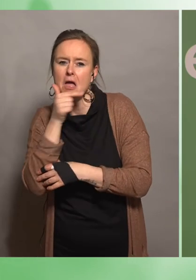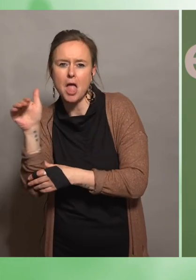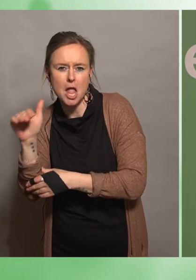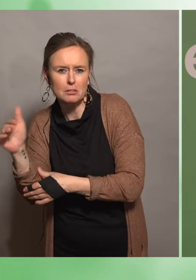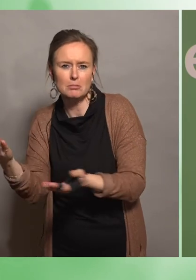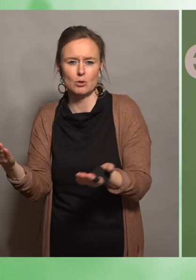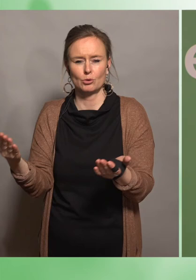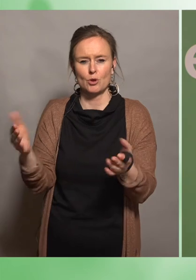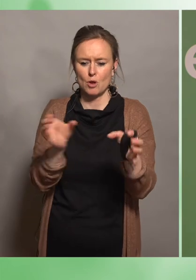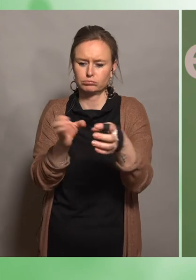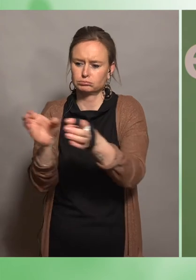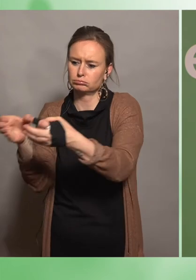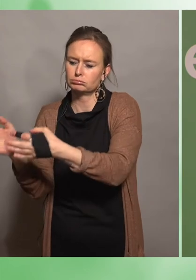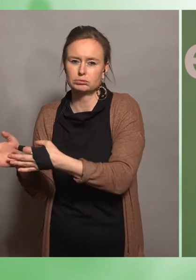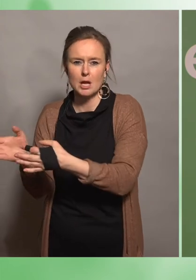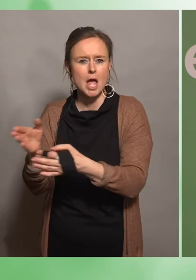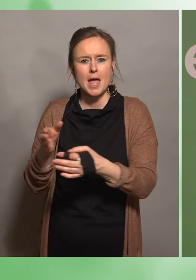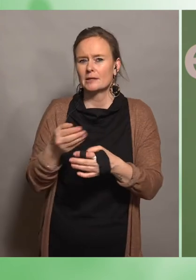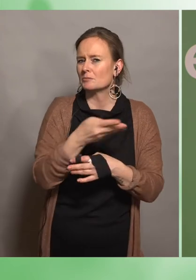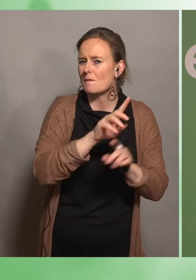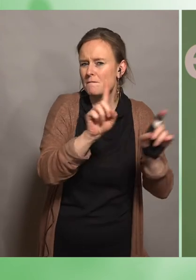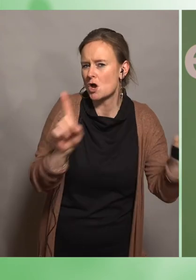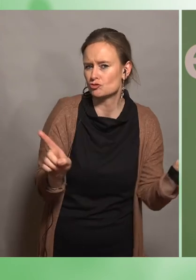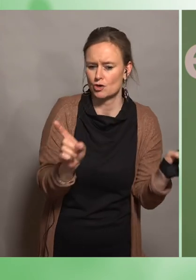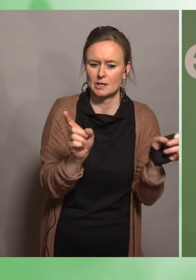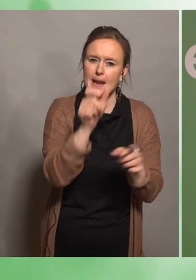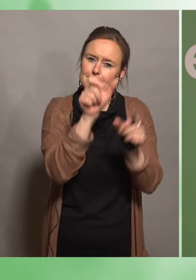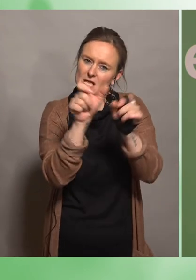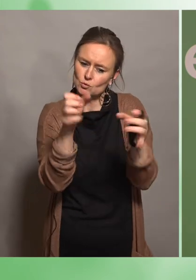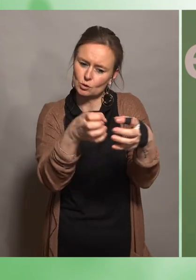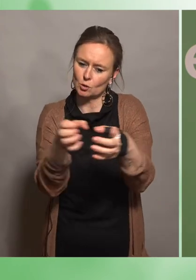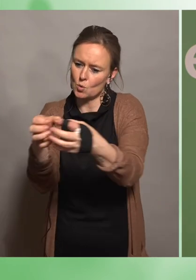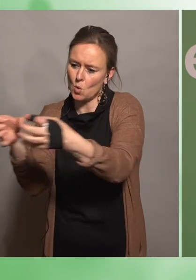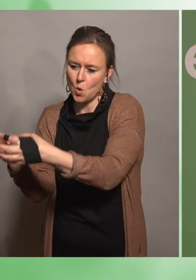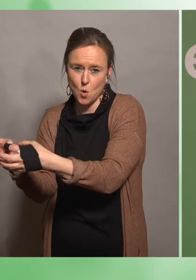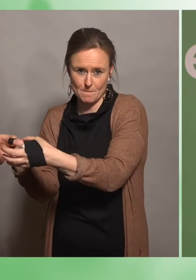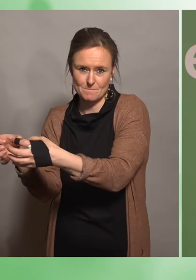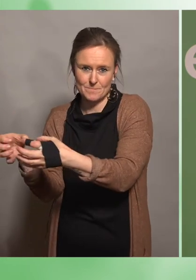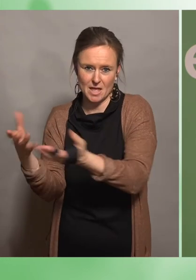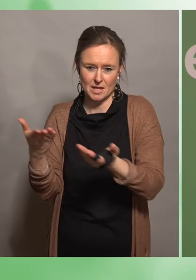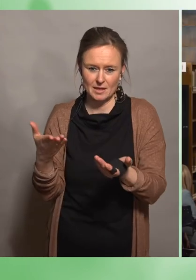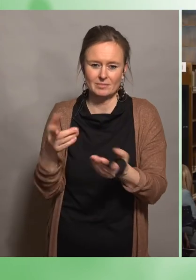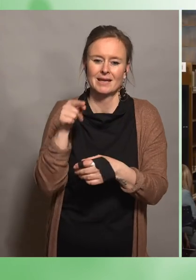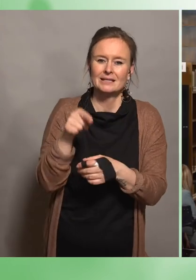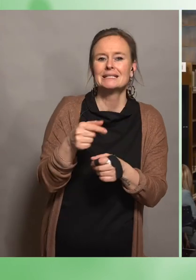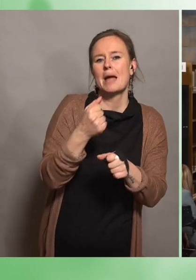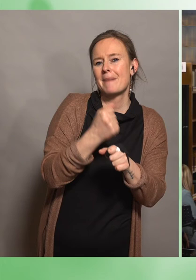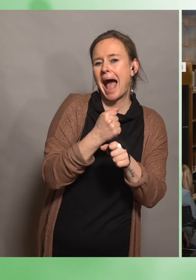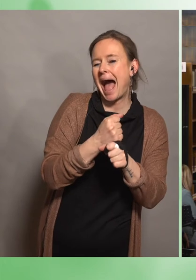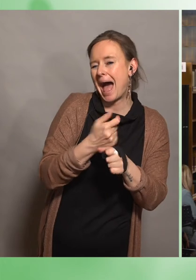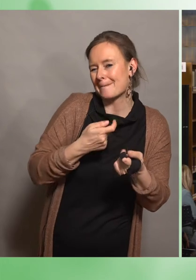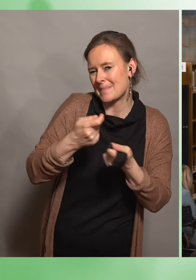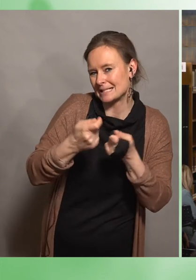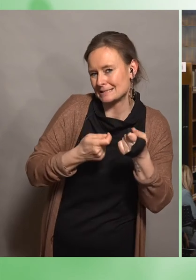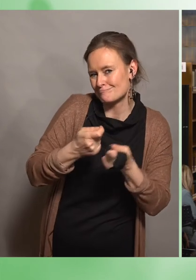Reihe von Personengruppen, die man so im Jargon des Arbeitsmarktservice sagt, das sind am Arbeitsmarkt benachteiligte